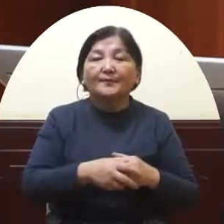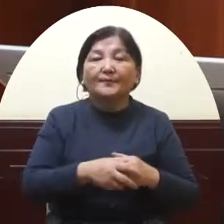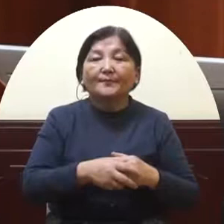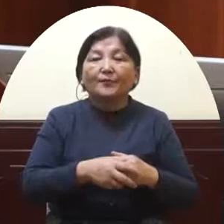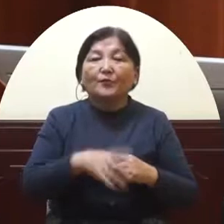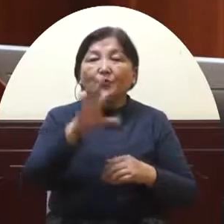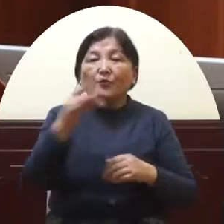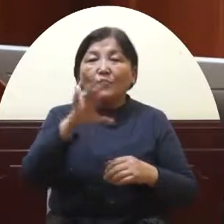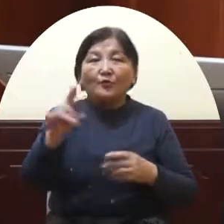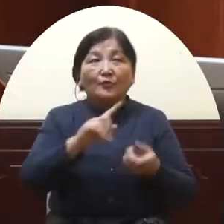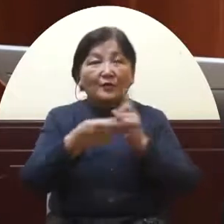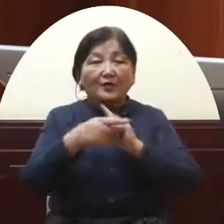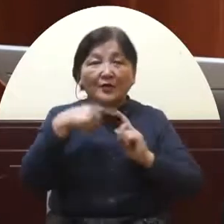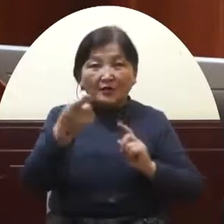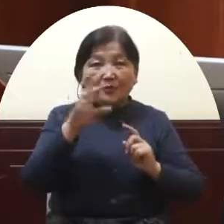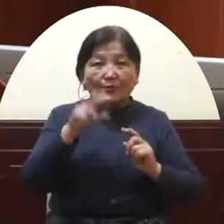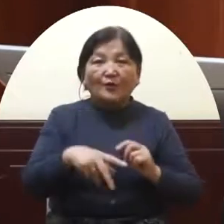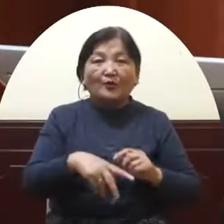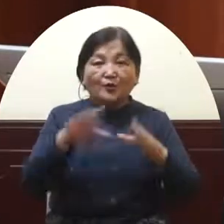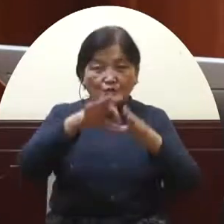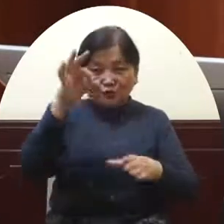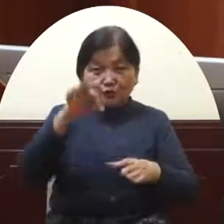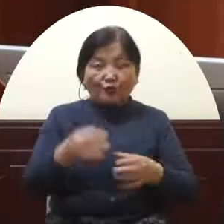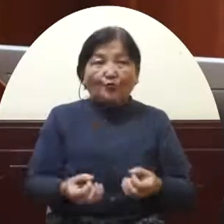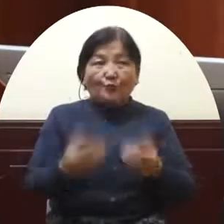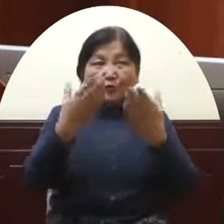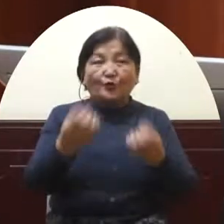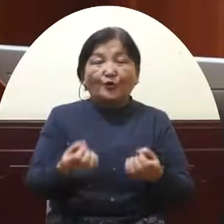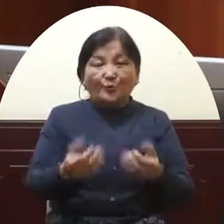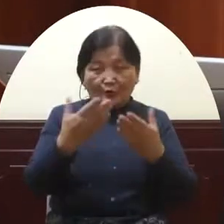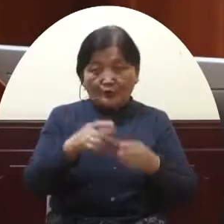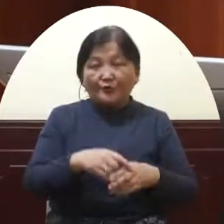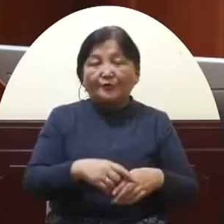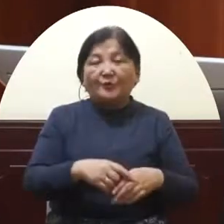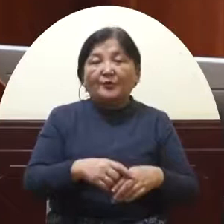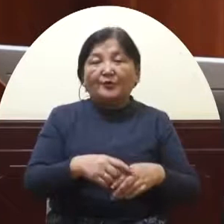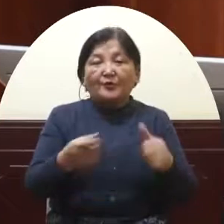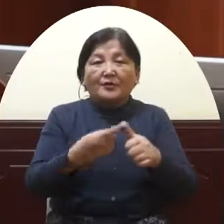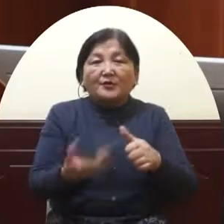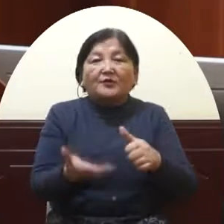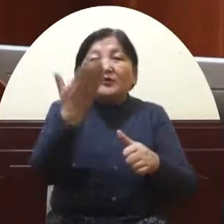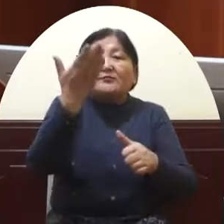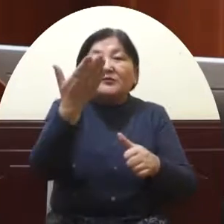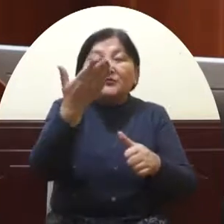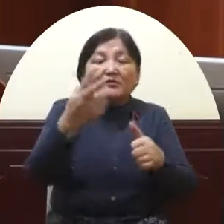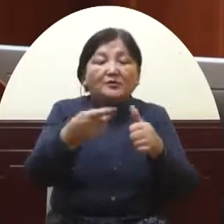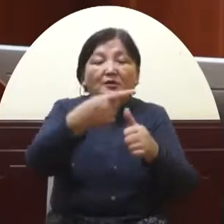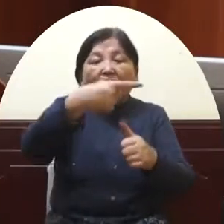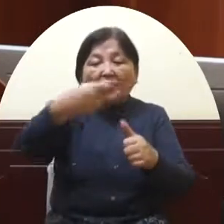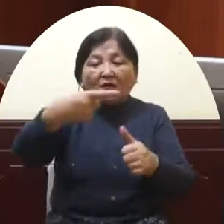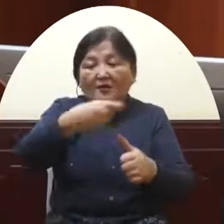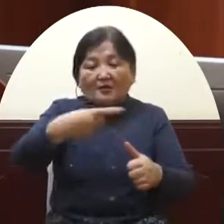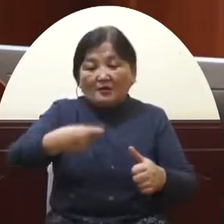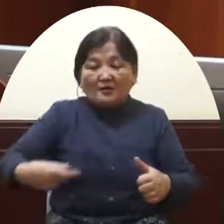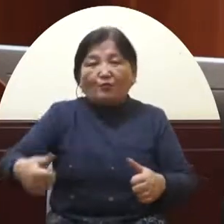Хөрөөлөл сонгууль болдгоороо болоход бид нар нэг хуулийн дагуу бол бүх нэр дэвшигчтэй хасаад нэр дэвшигчгүй сонгууль болох байсан гэсэн үг. Бүгд